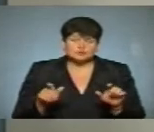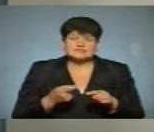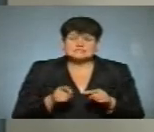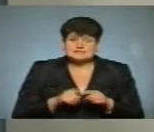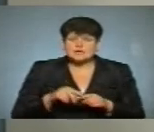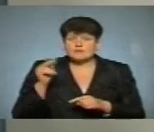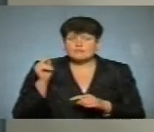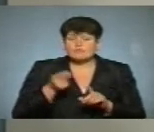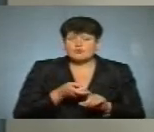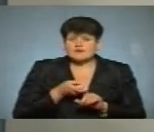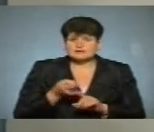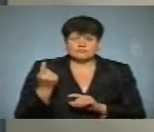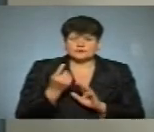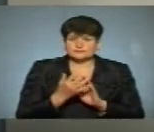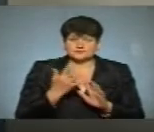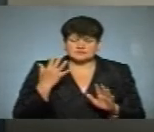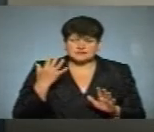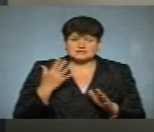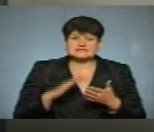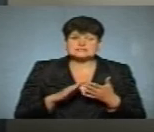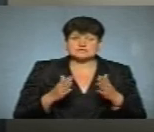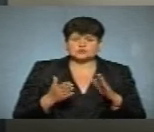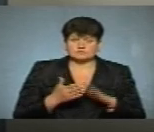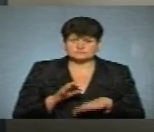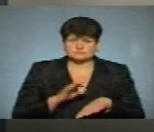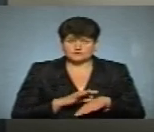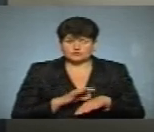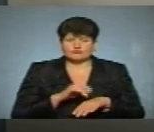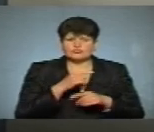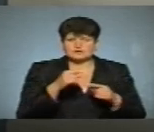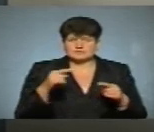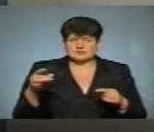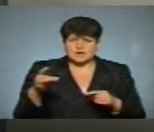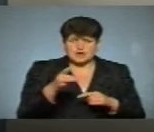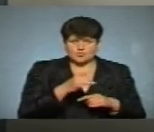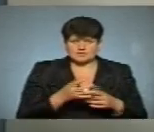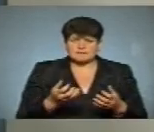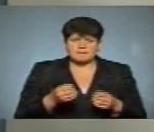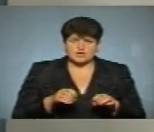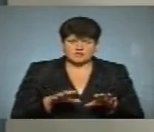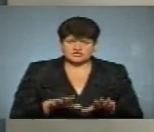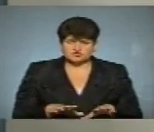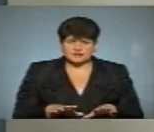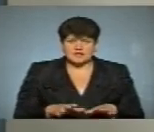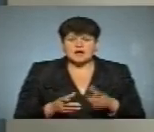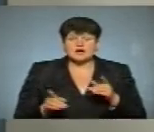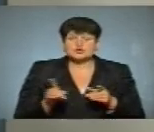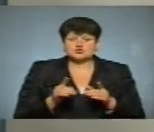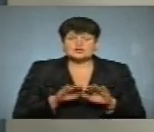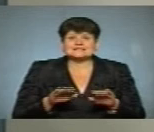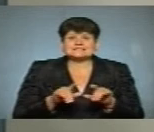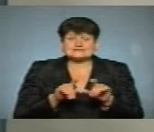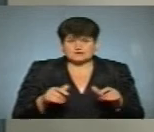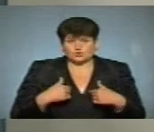пов'язано, перш за все, з епідеміологічною ситуацією в тому чи іншому регіоні, в якому приймається це рішення. Але що садики в